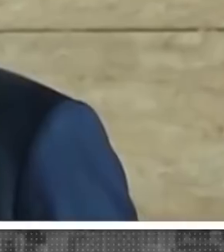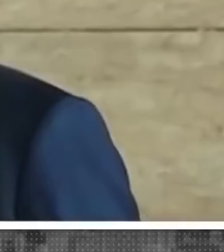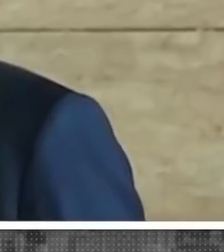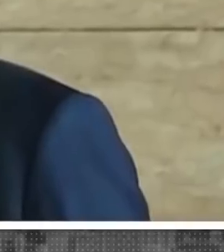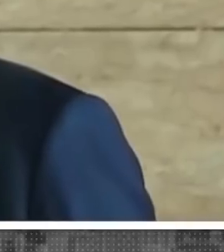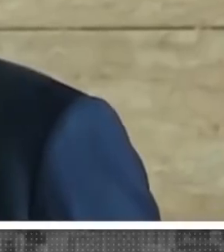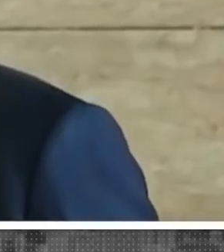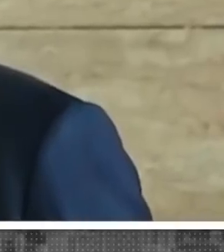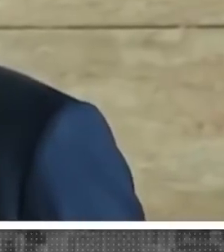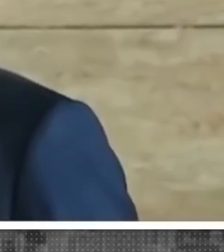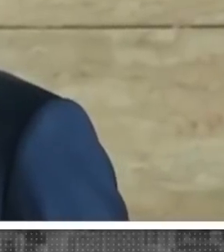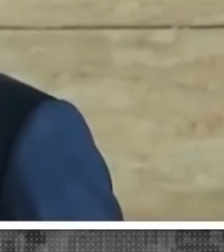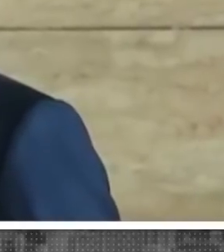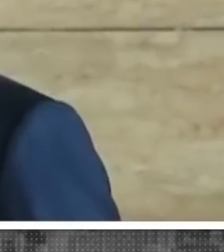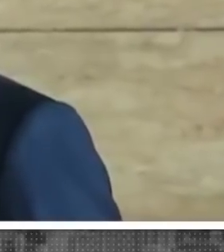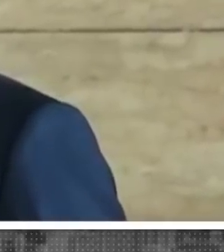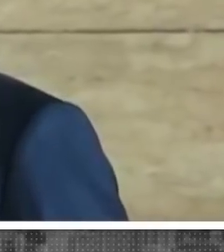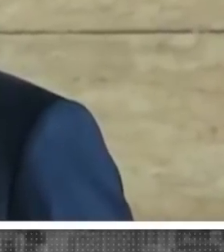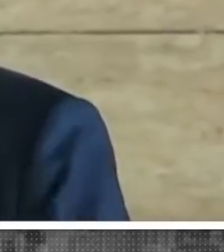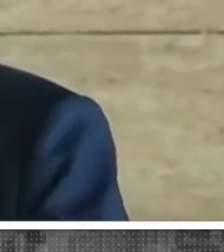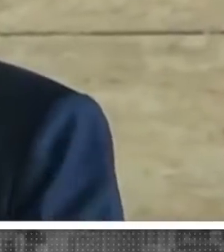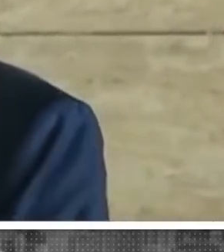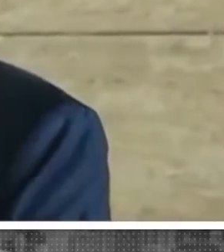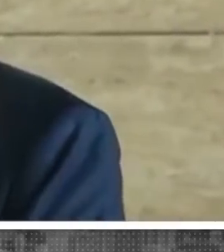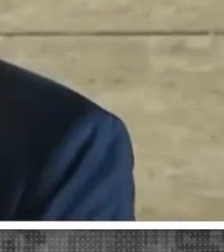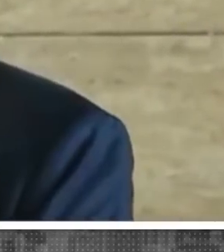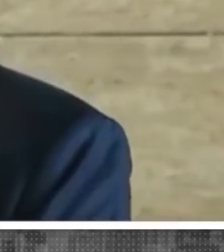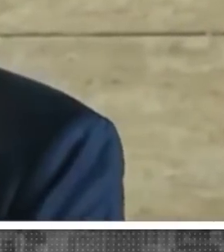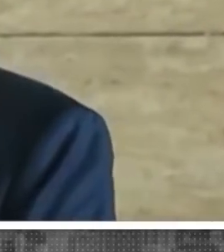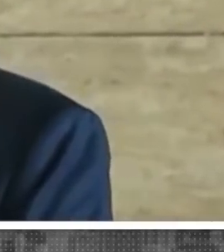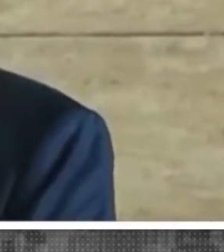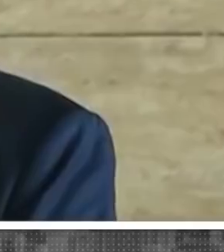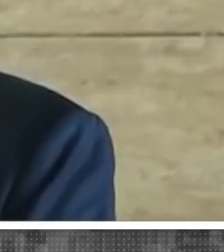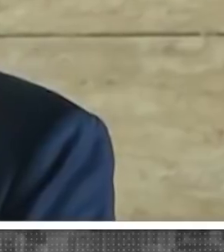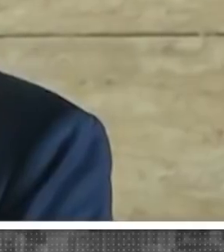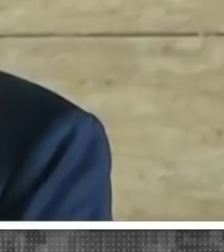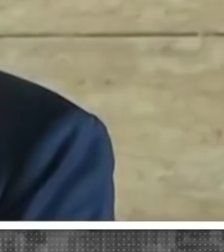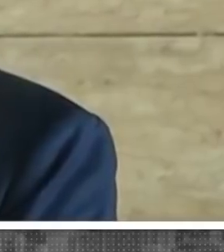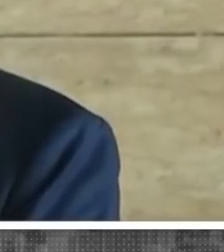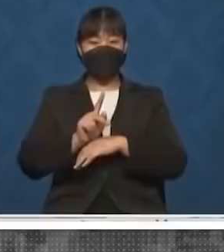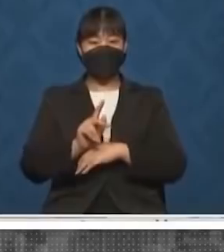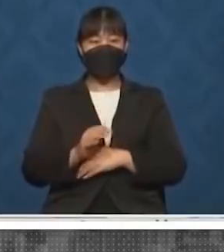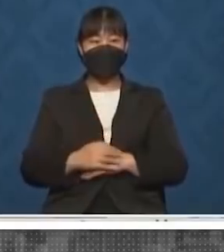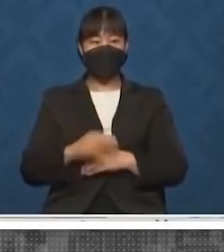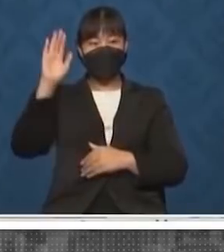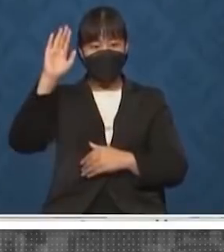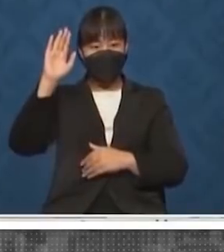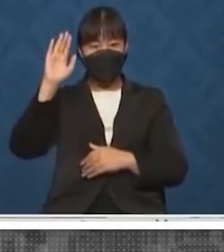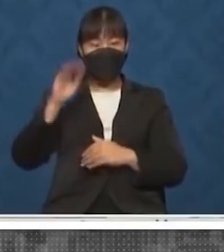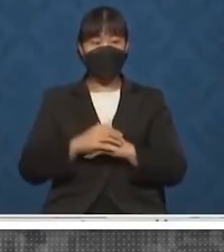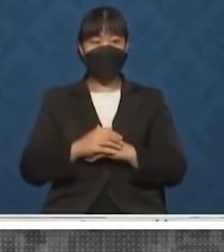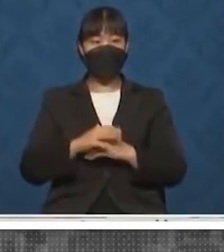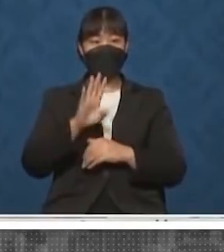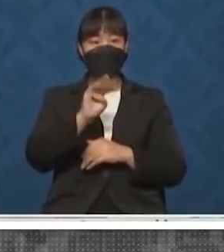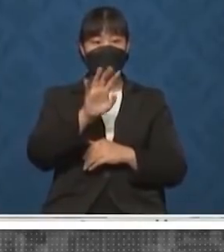วัชรศิลป์ใช้รายชื่อ 1.35แสนรายชื่อในขั้นรับหลักการสมาชิกรัฐสภาแต่ละฝั่งได้ประกาศเจตจำนง